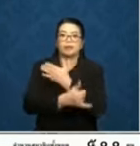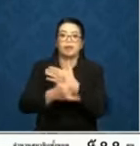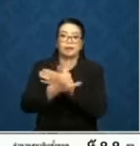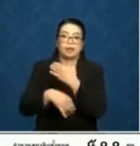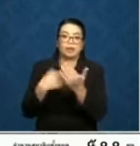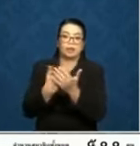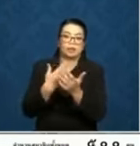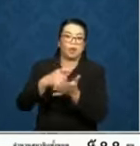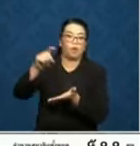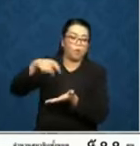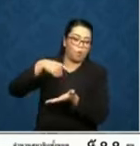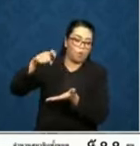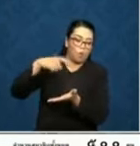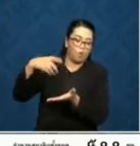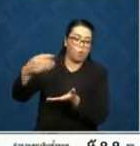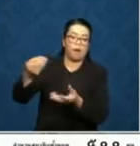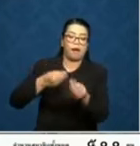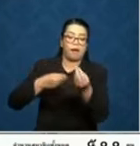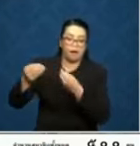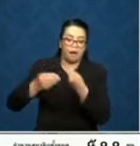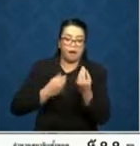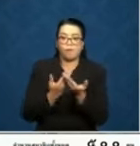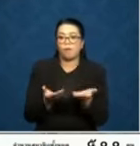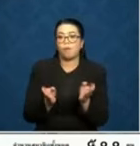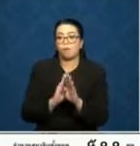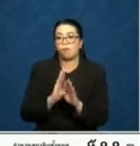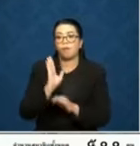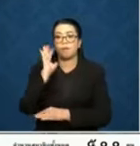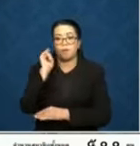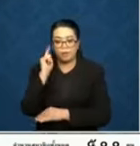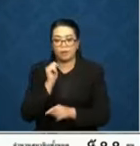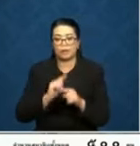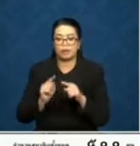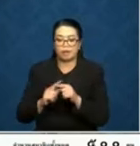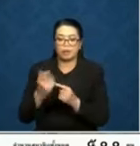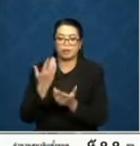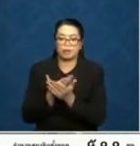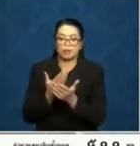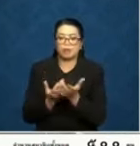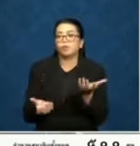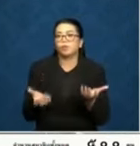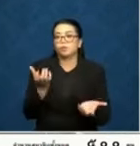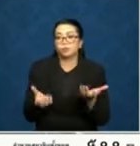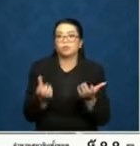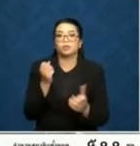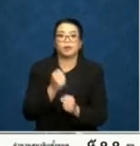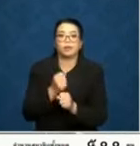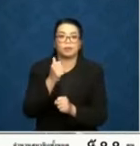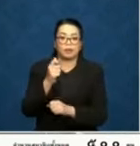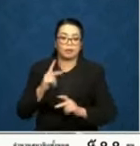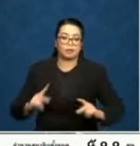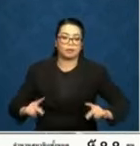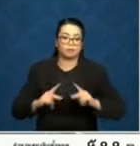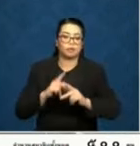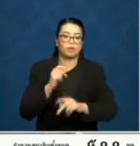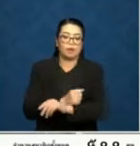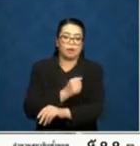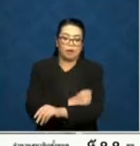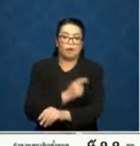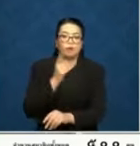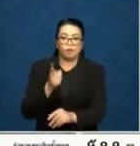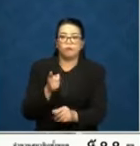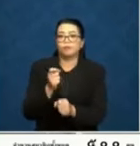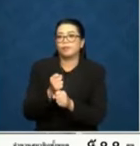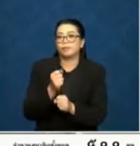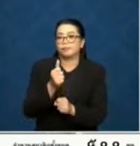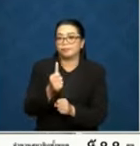เข้มาให้สู่ระบบสนรนให้ได้นี่เป็นพระรากิศที่กส่วงแงงานเราต้องพยายามทำให้ได้ซึตัว